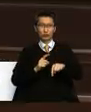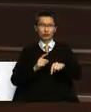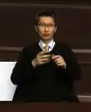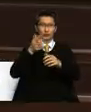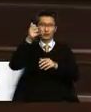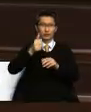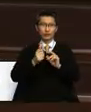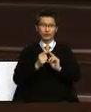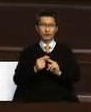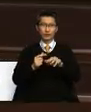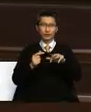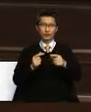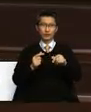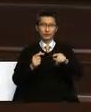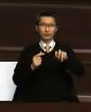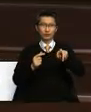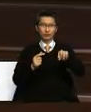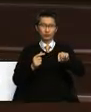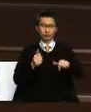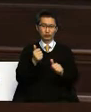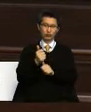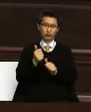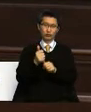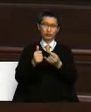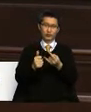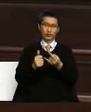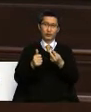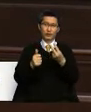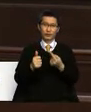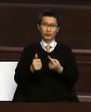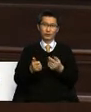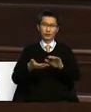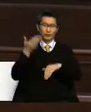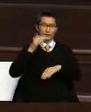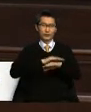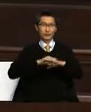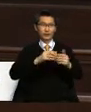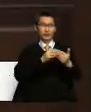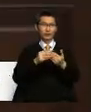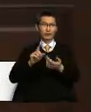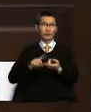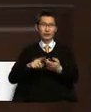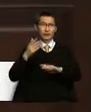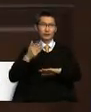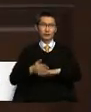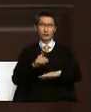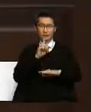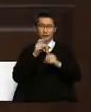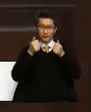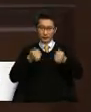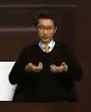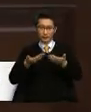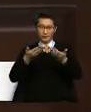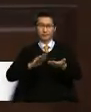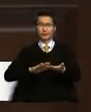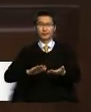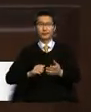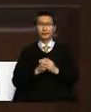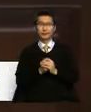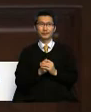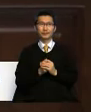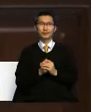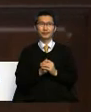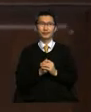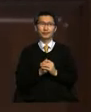의장님과 최금숙 부의장님께도 전반기 의회를 잘 이끌어주신 것에 대한 감사 인사를 드리겠습니다.